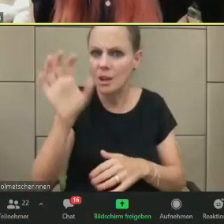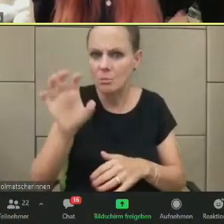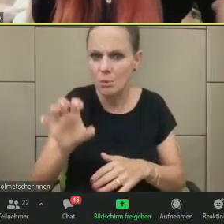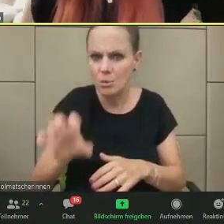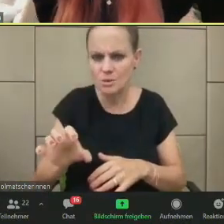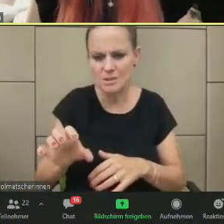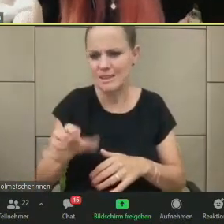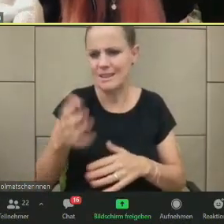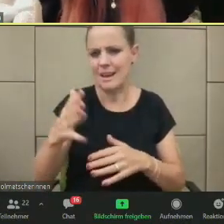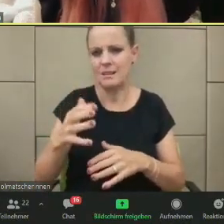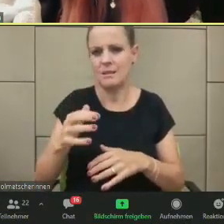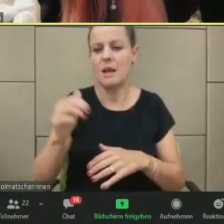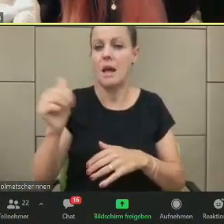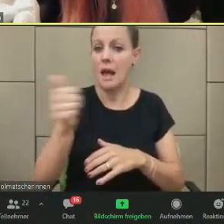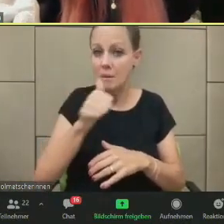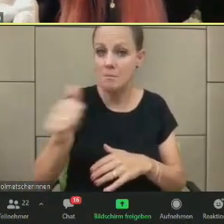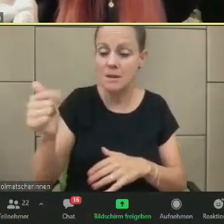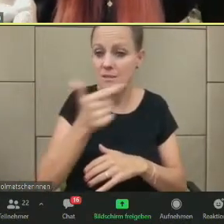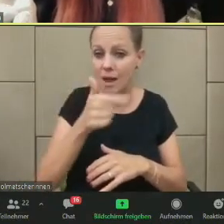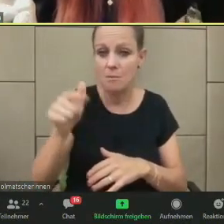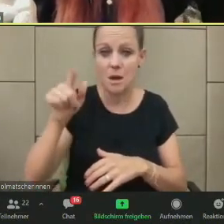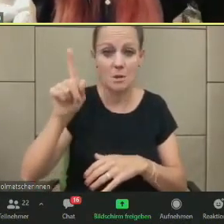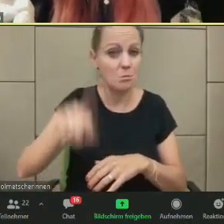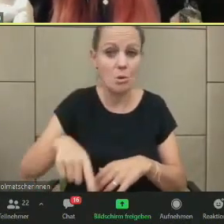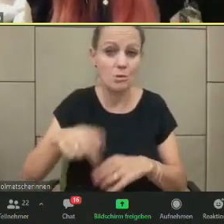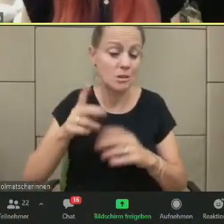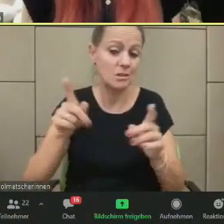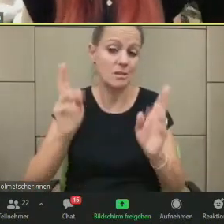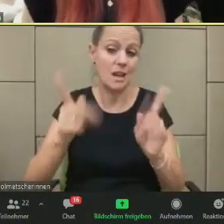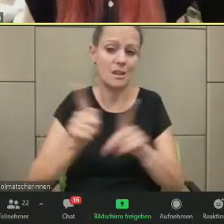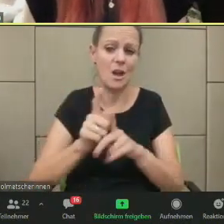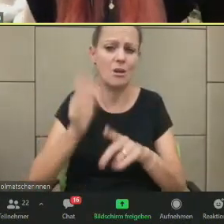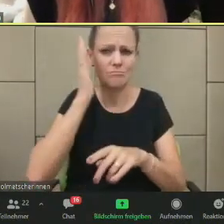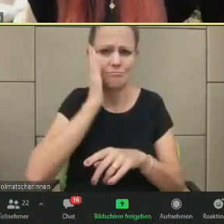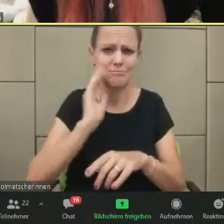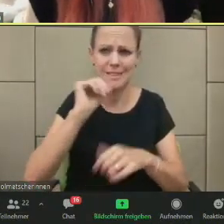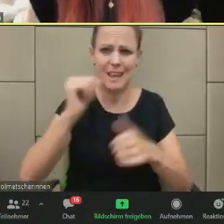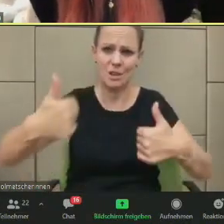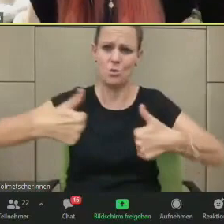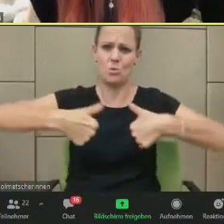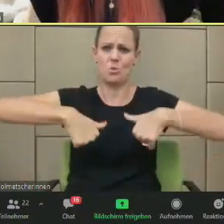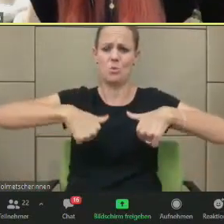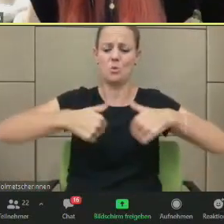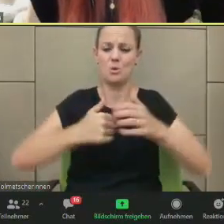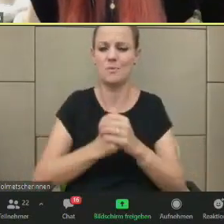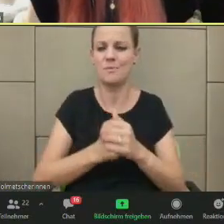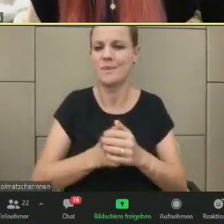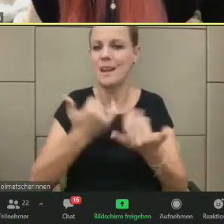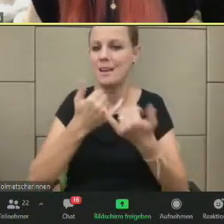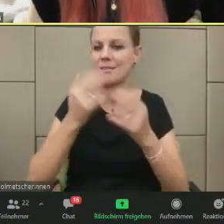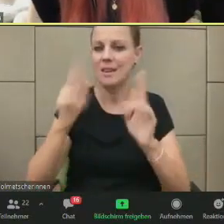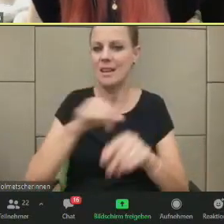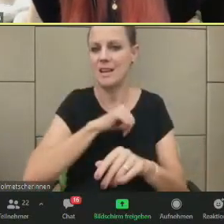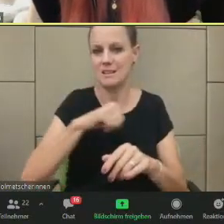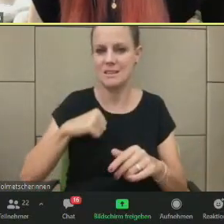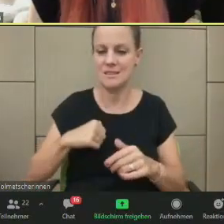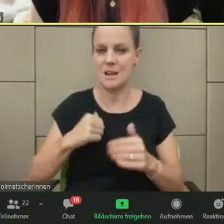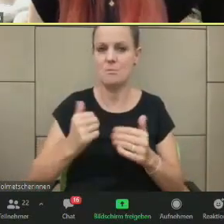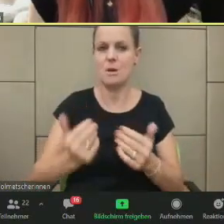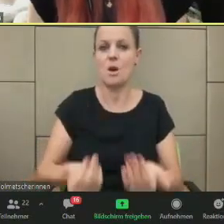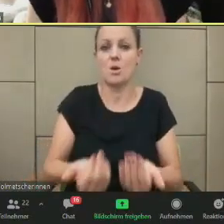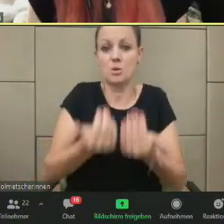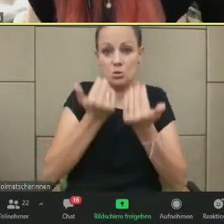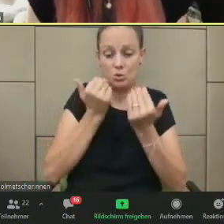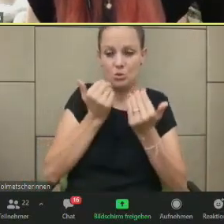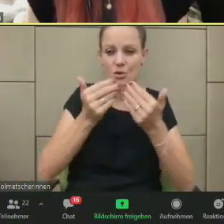zweimal im Monat vielleicht reicht auch. Also ja, nicht unter Druck setzen, aber wie man sich selber auch gut schützen kann und auf seine Grenzen achten kann, das werden wir